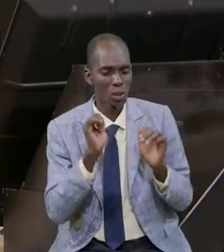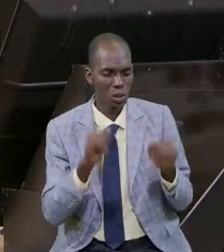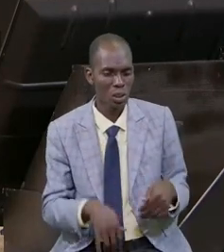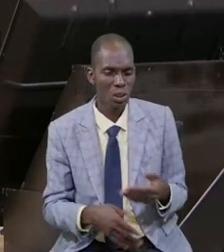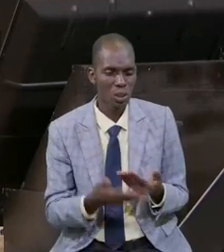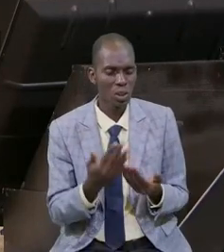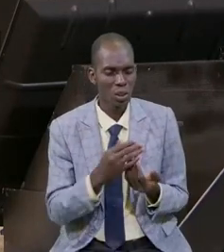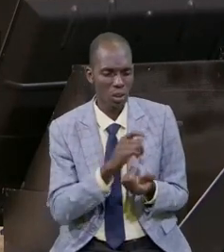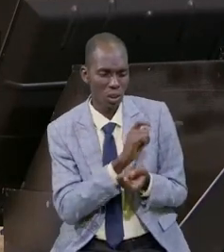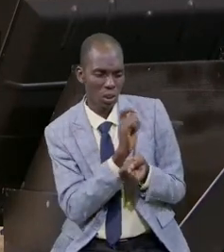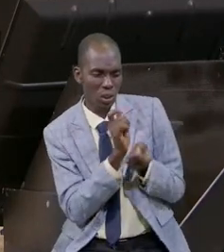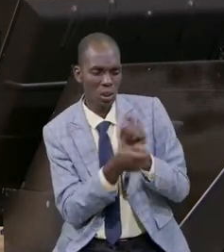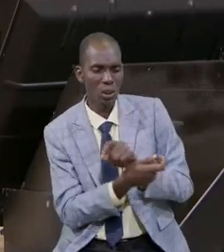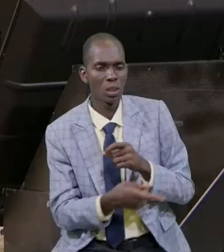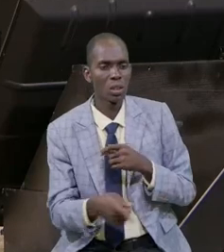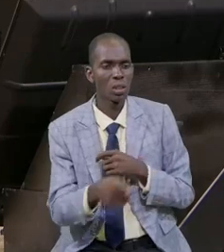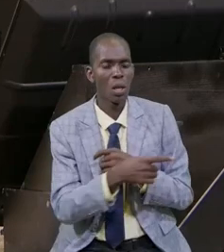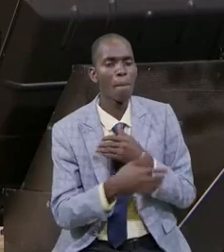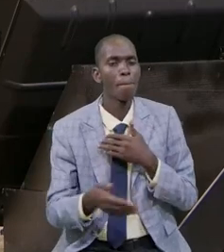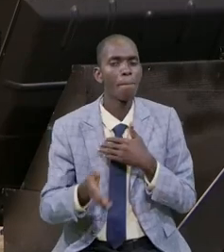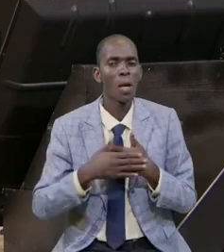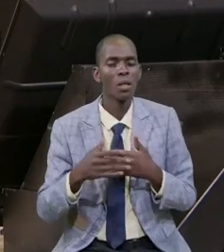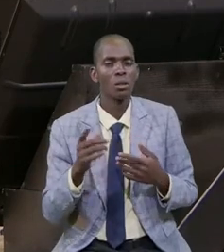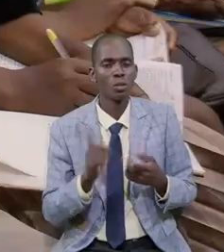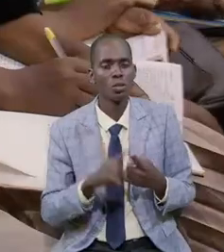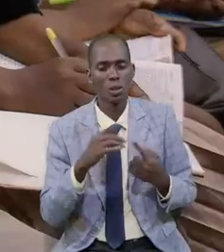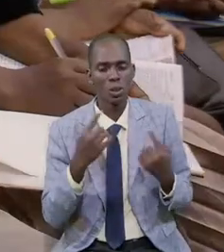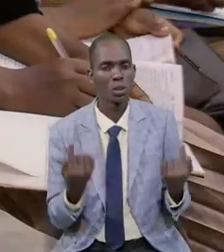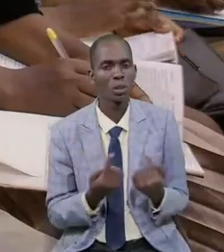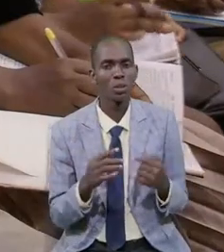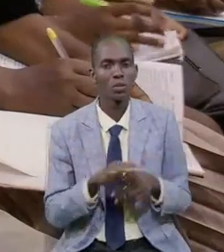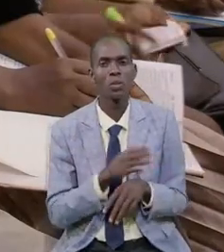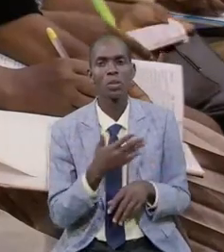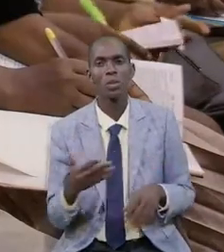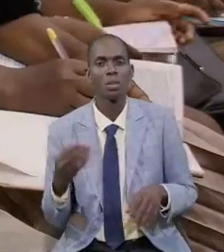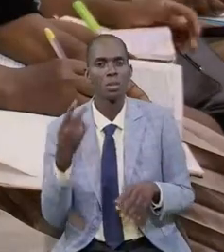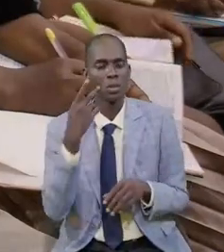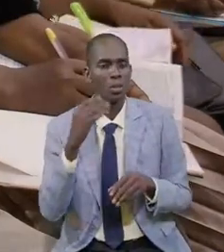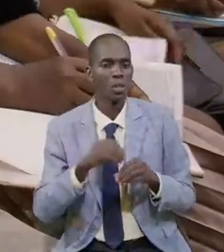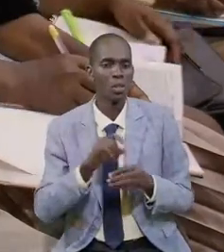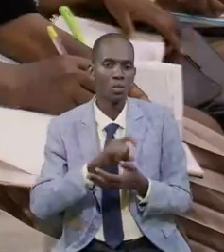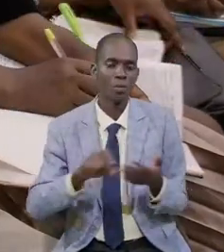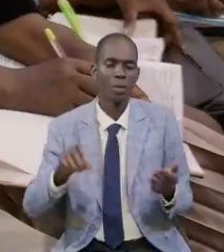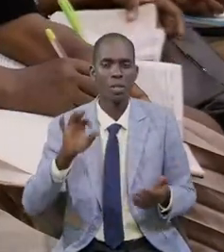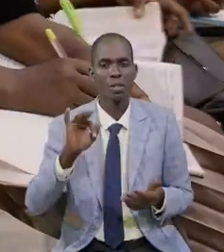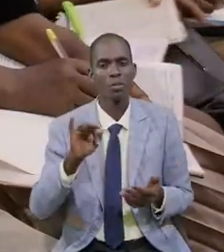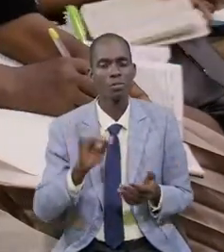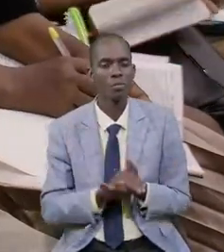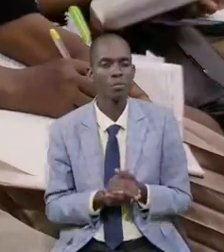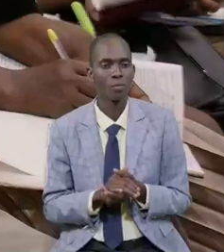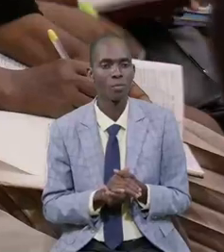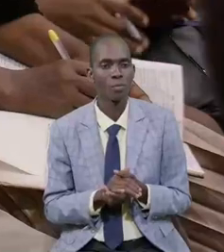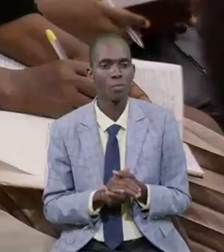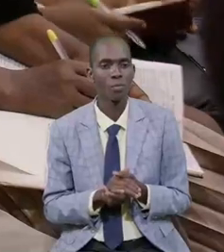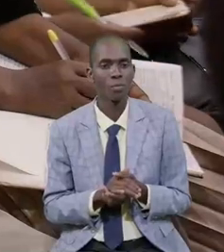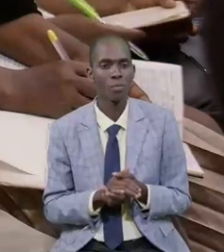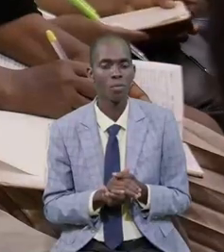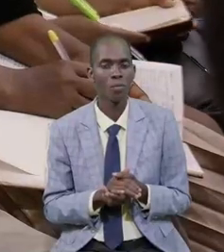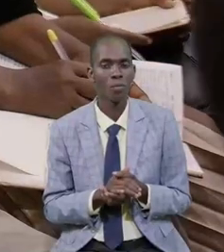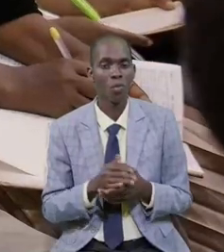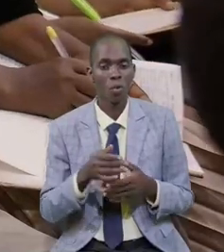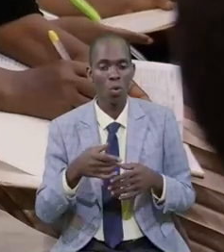de pouvoir les détourner et les ramener à leur vomissement. et 19 dit,